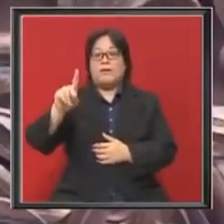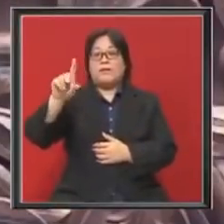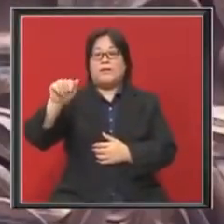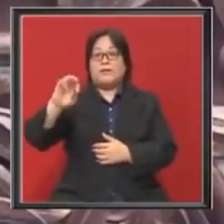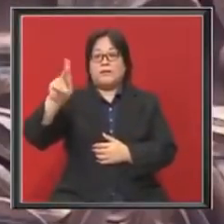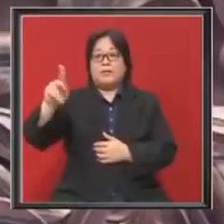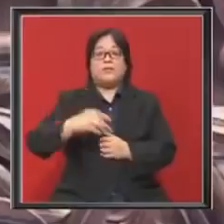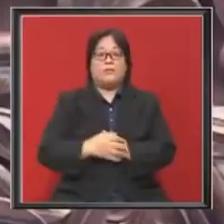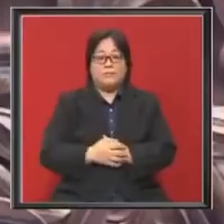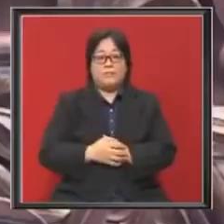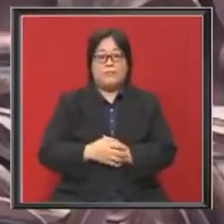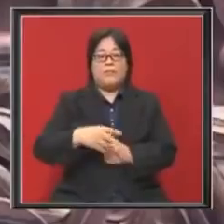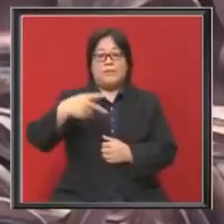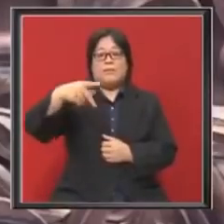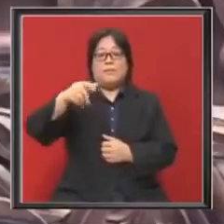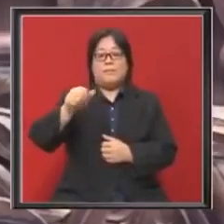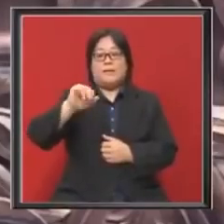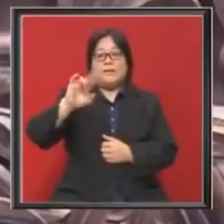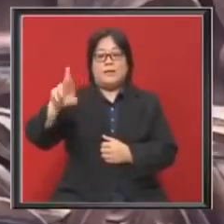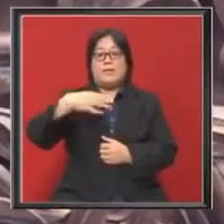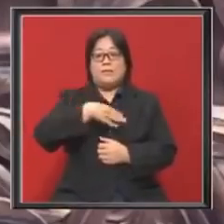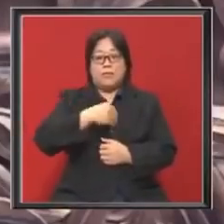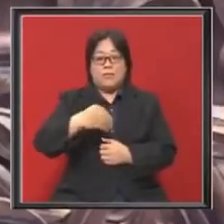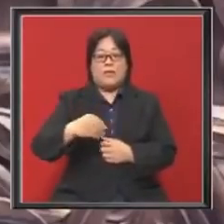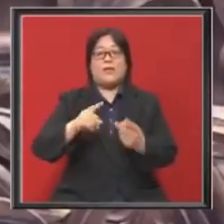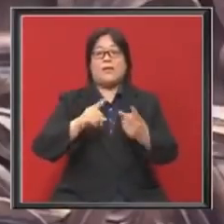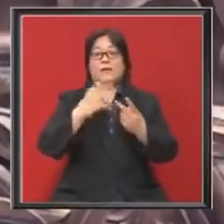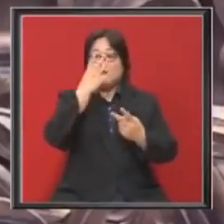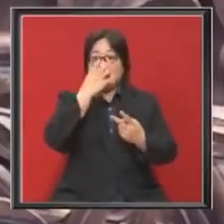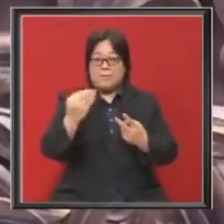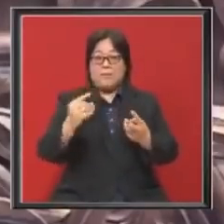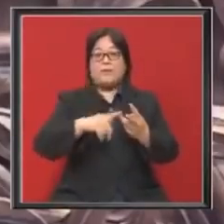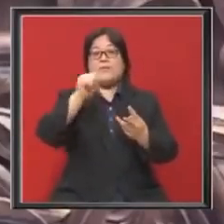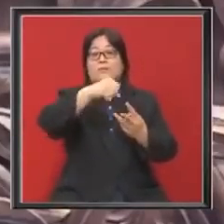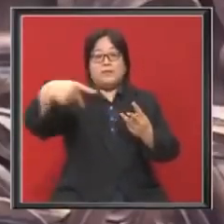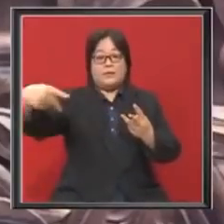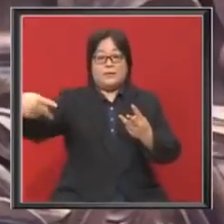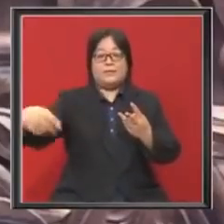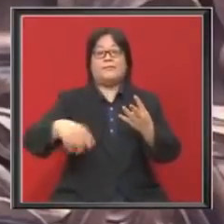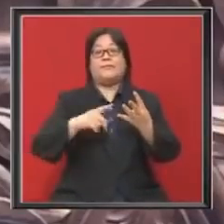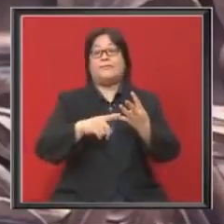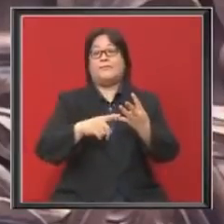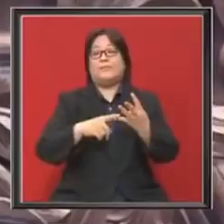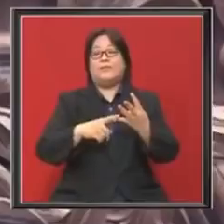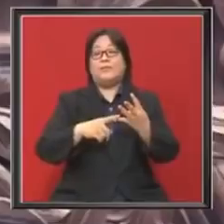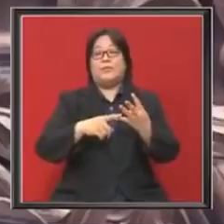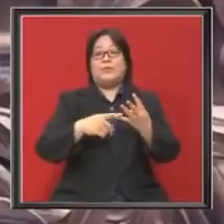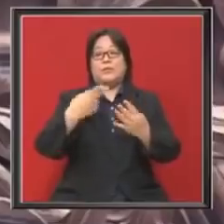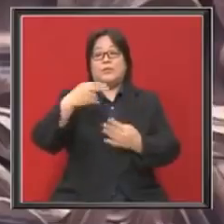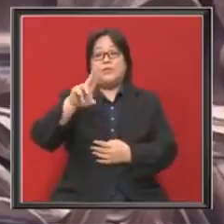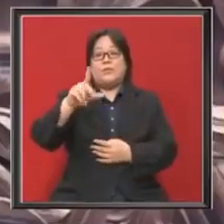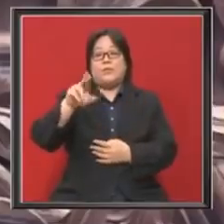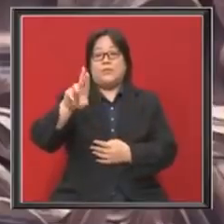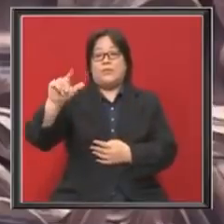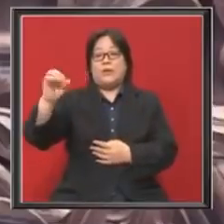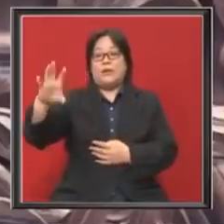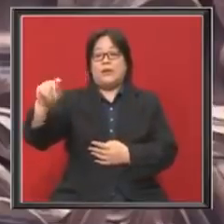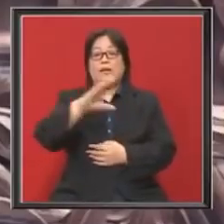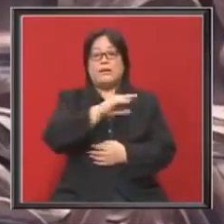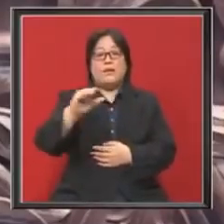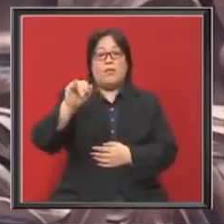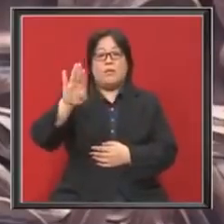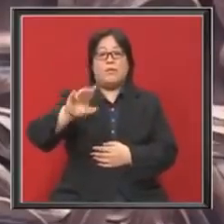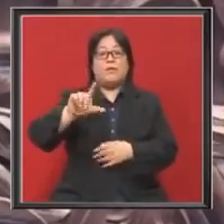Datuk yang berhormat fase putih yang Rahmat Seremban ya bromat sungai petani yang berformat hulu langat dan